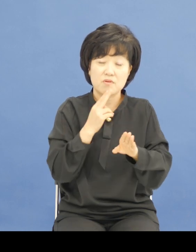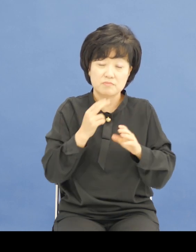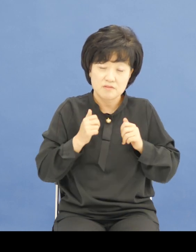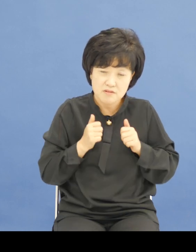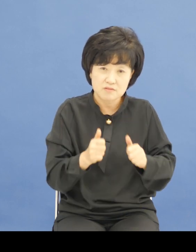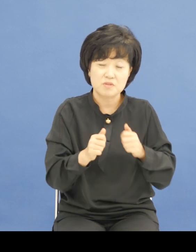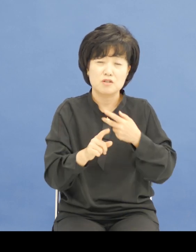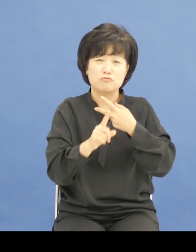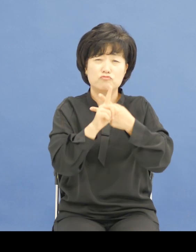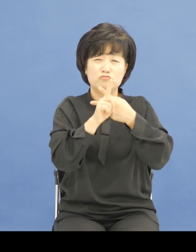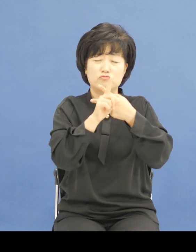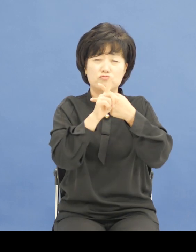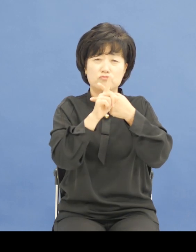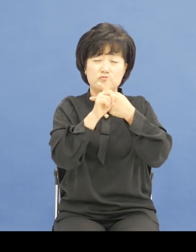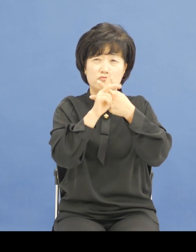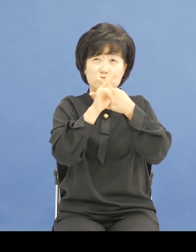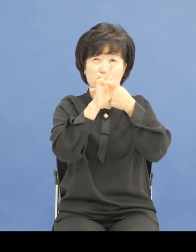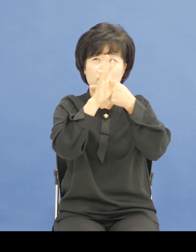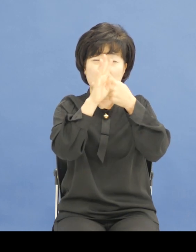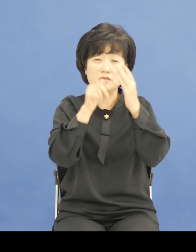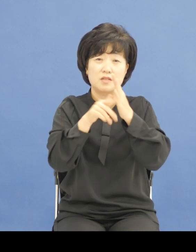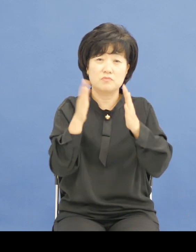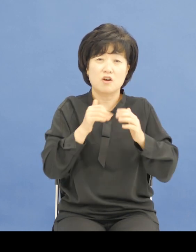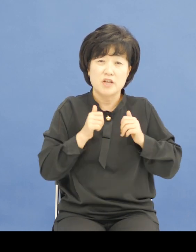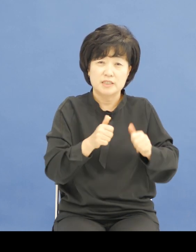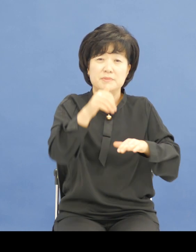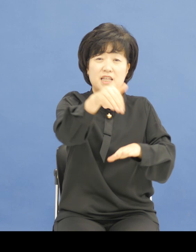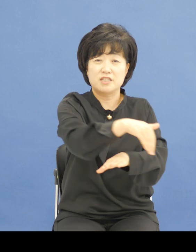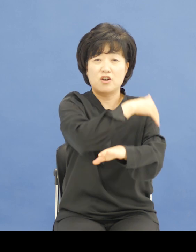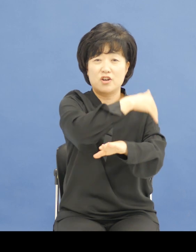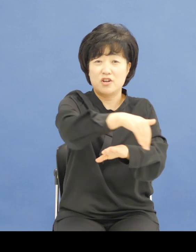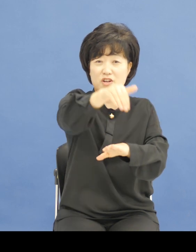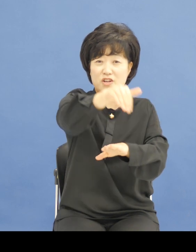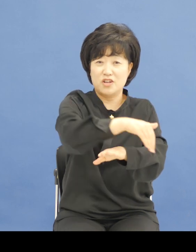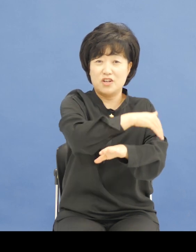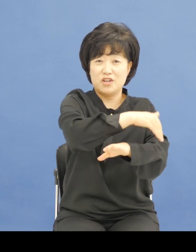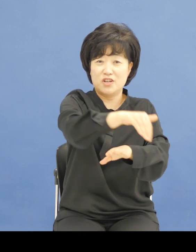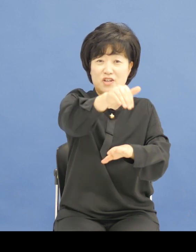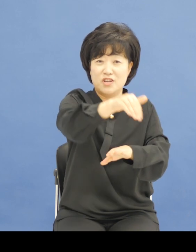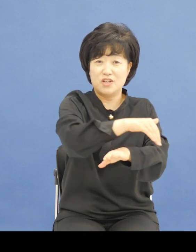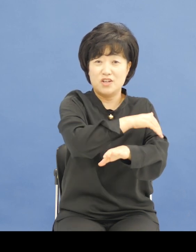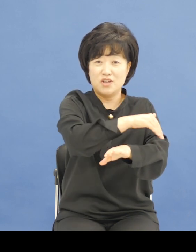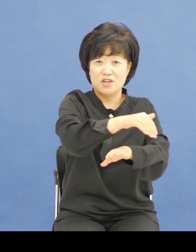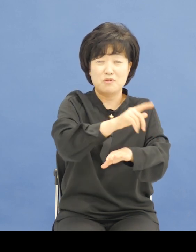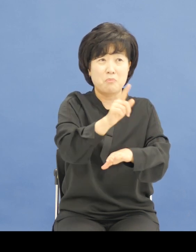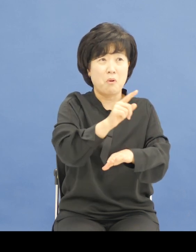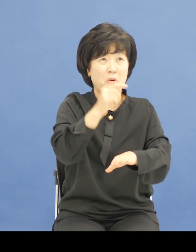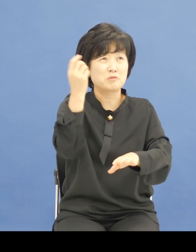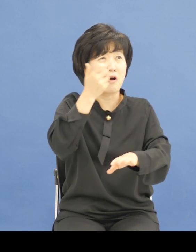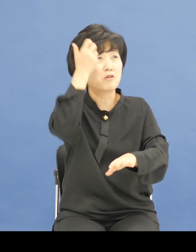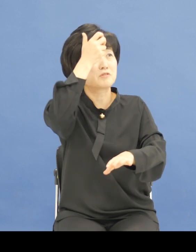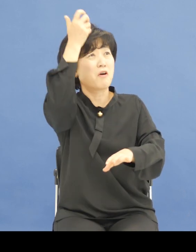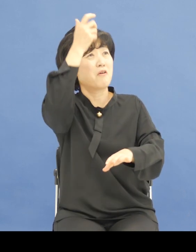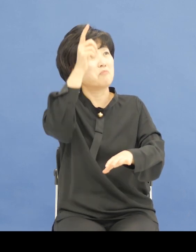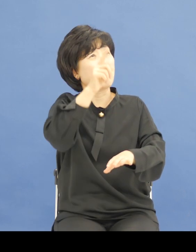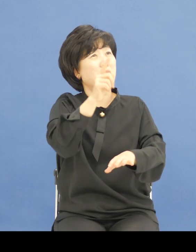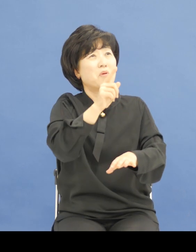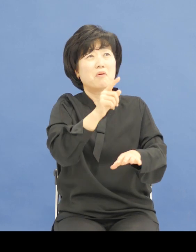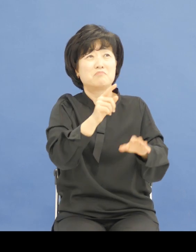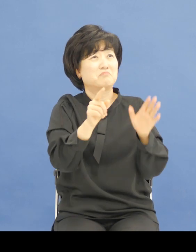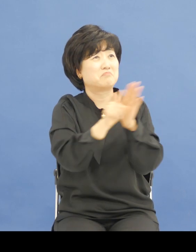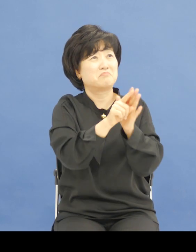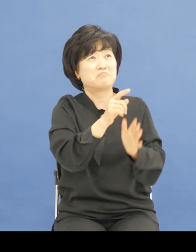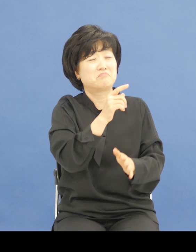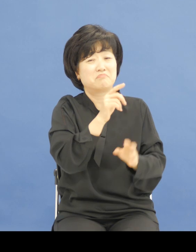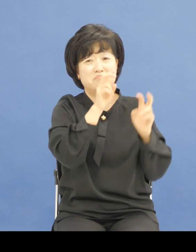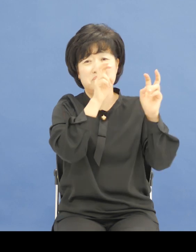뭐 중학교 때부터 열심히 다녔는데 네. 막 그 막 성령 같은 것도 잘 안 믿어지고 예,